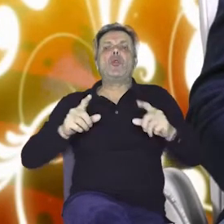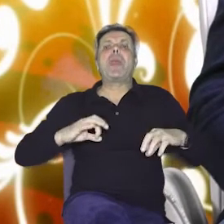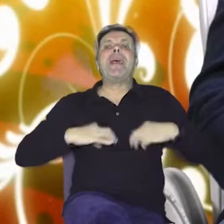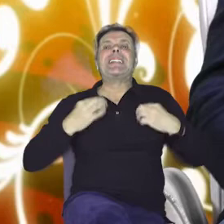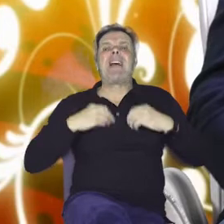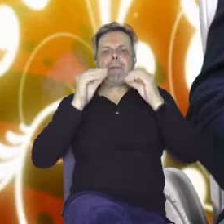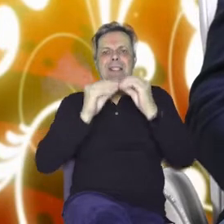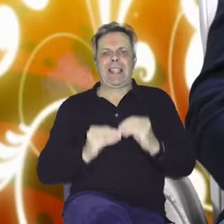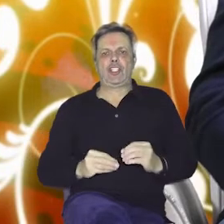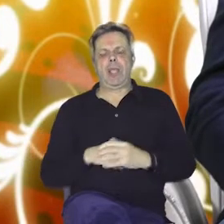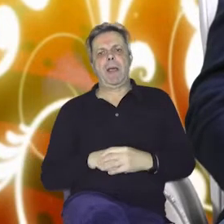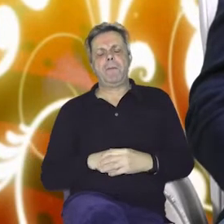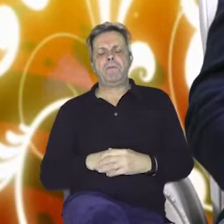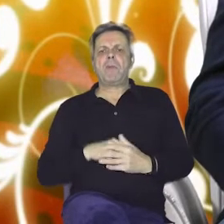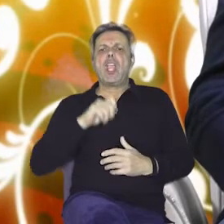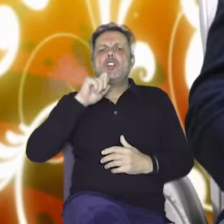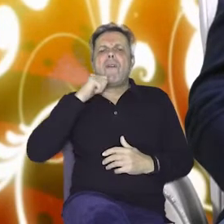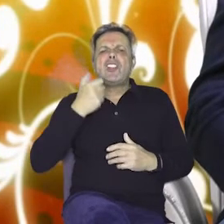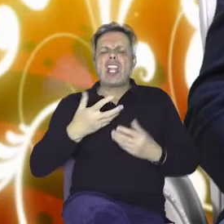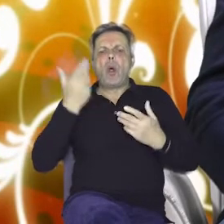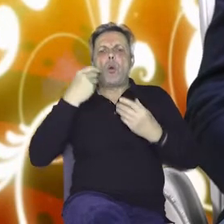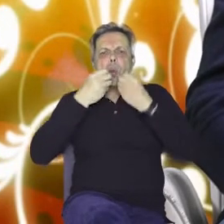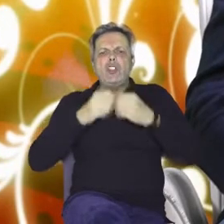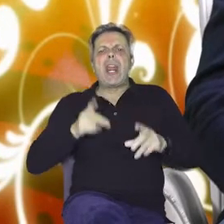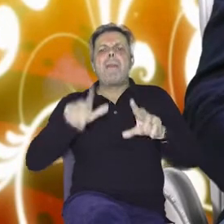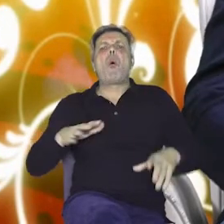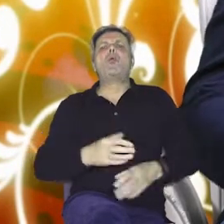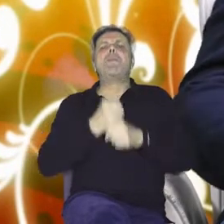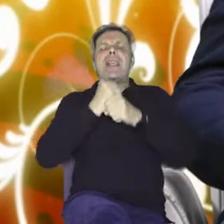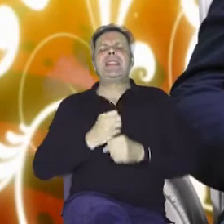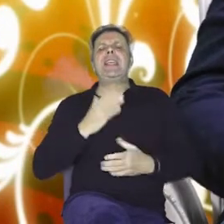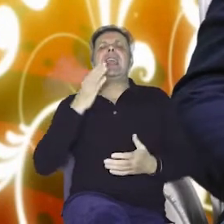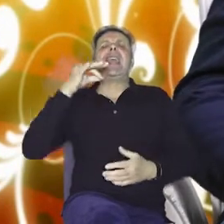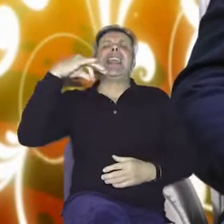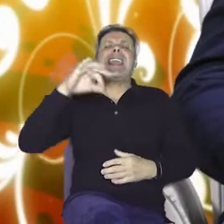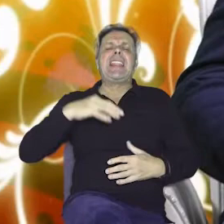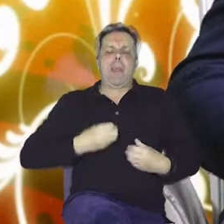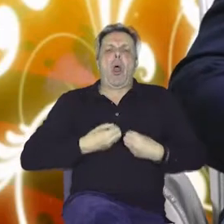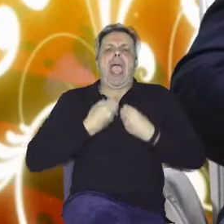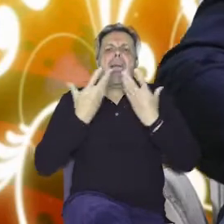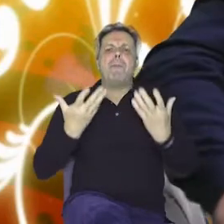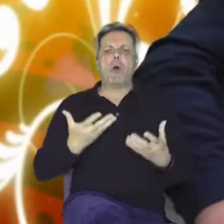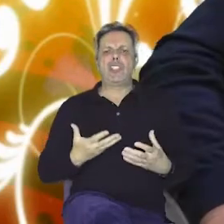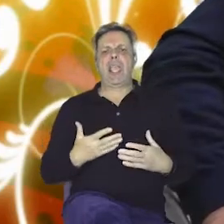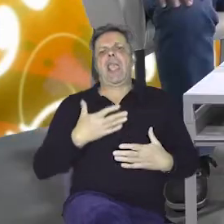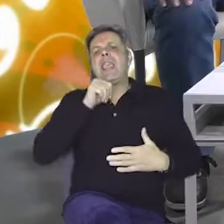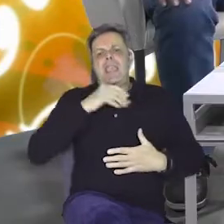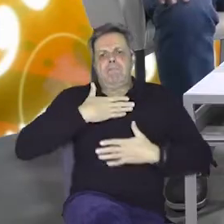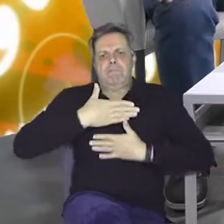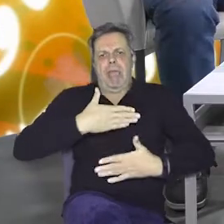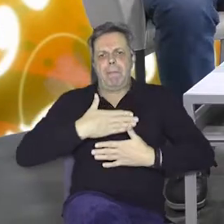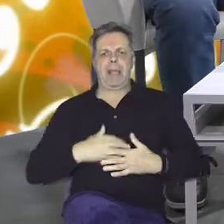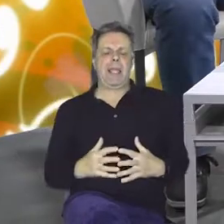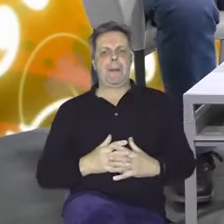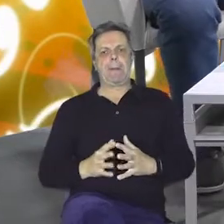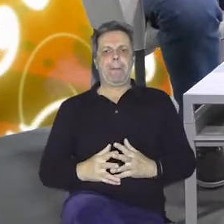sadržajima. Čovječanstvo od uništenja mogu spasiti jedino emocije i empatija. Empatija.